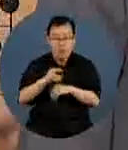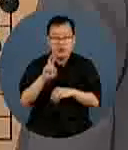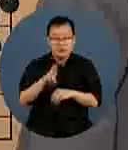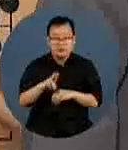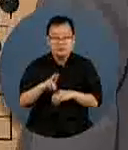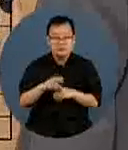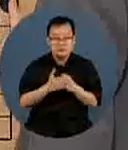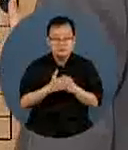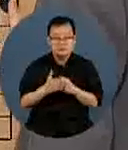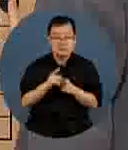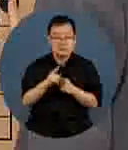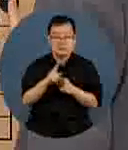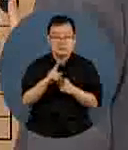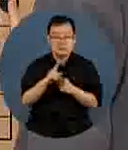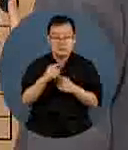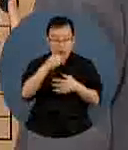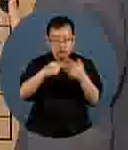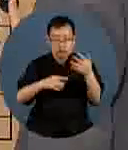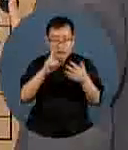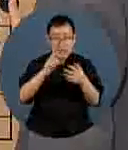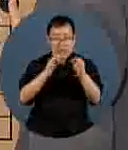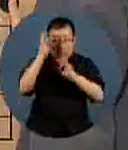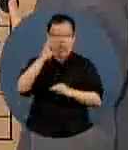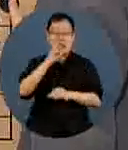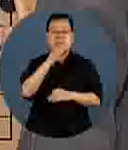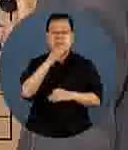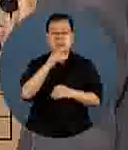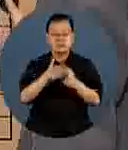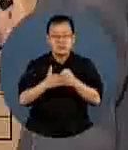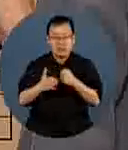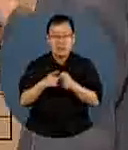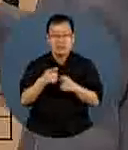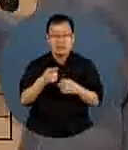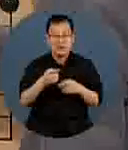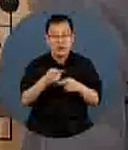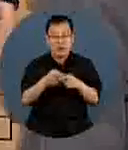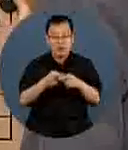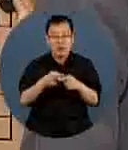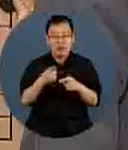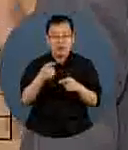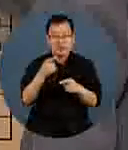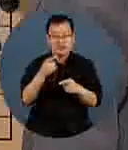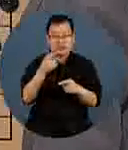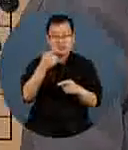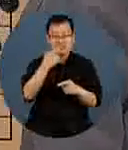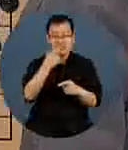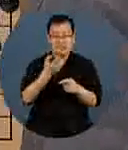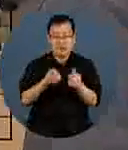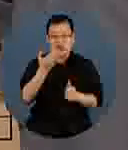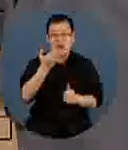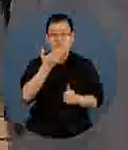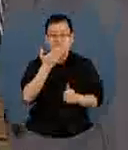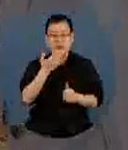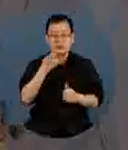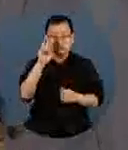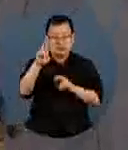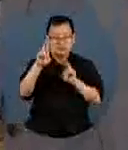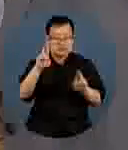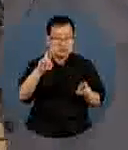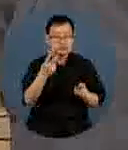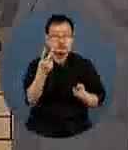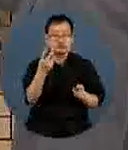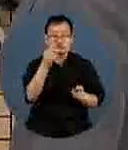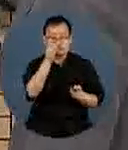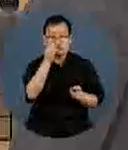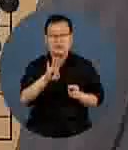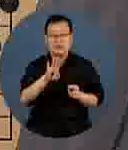당해서 결국은 수술 하나 틀려서 마지막 반패가 반패는 무조건 백이 이길 수 있었습니다. 네. 여기 반패 남고 여기 반패는 남죠.